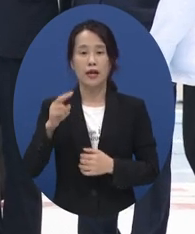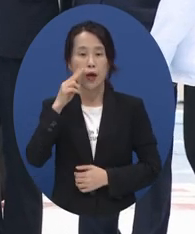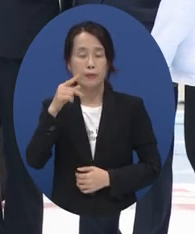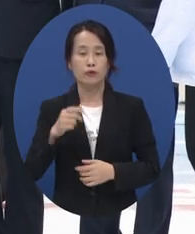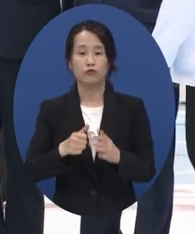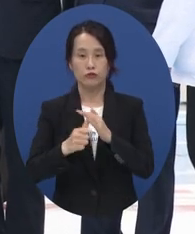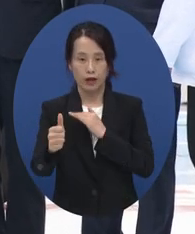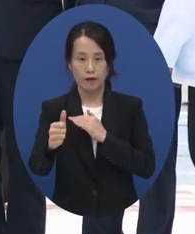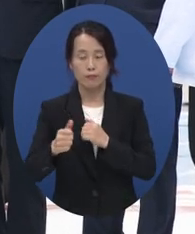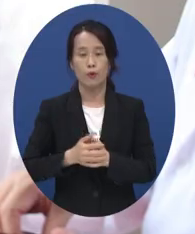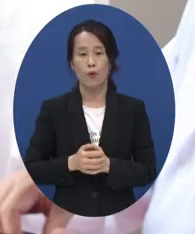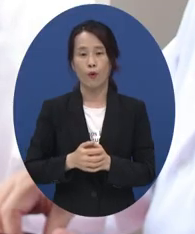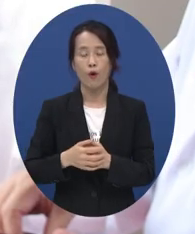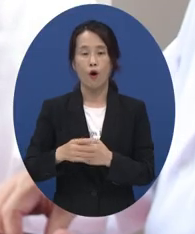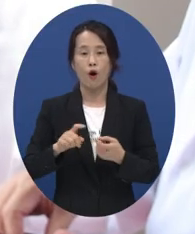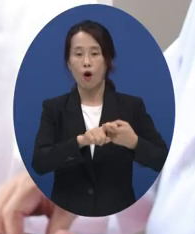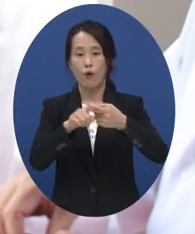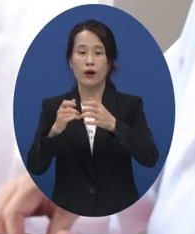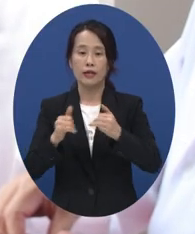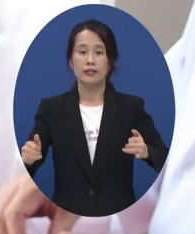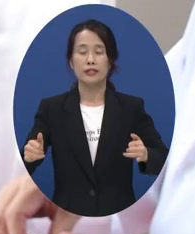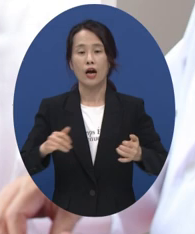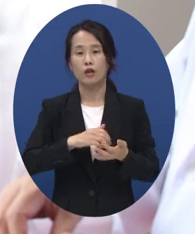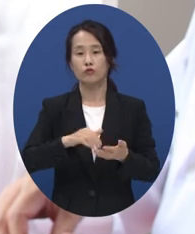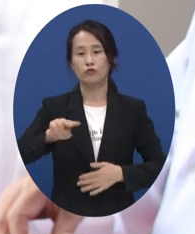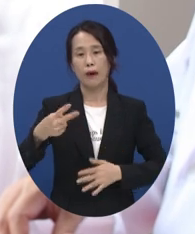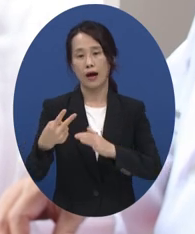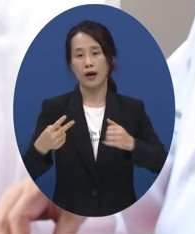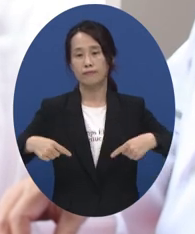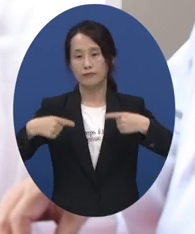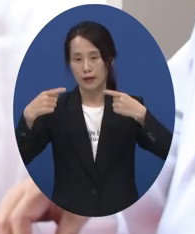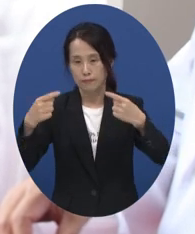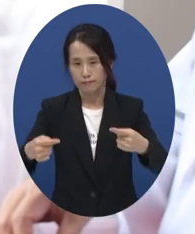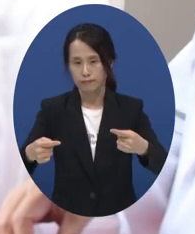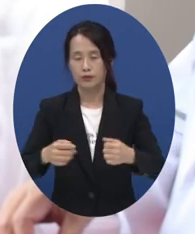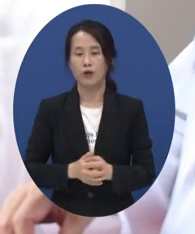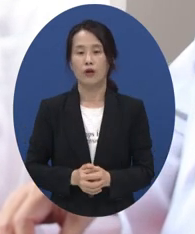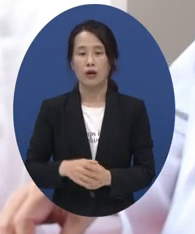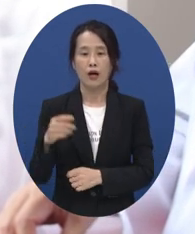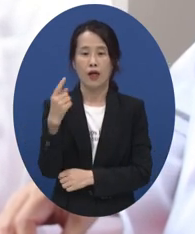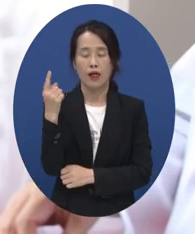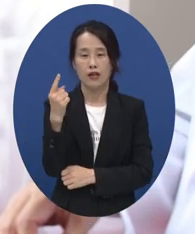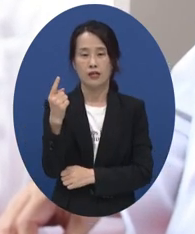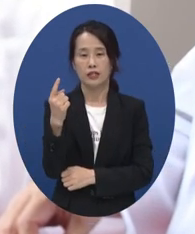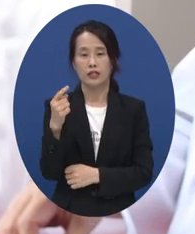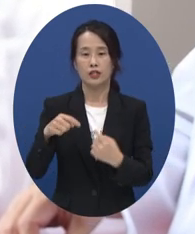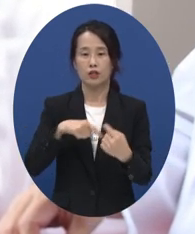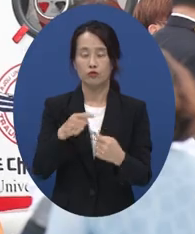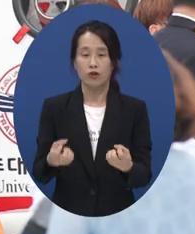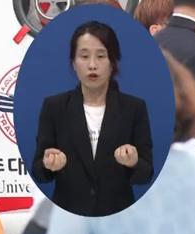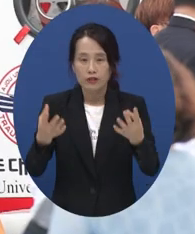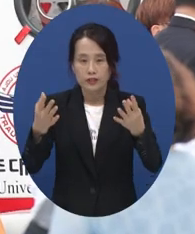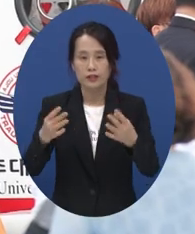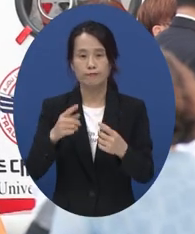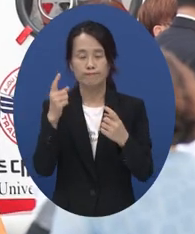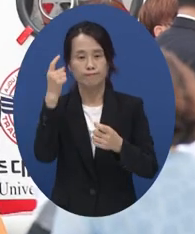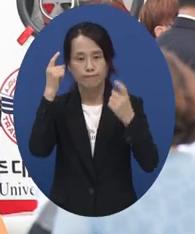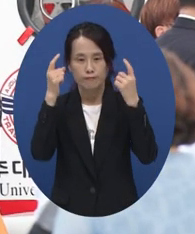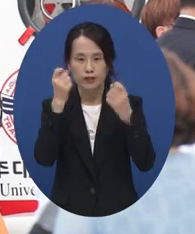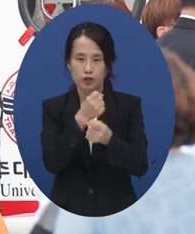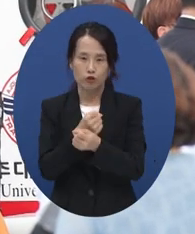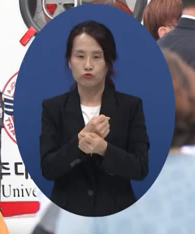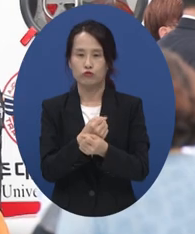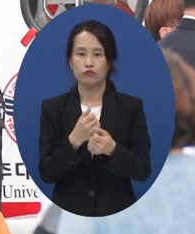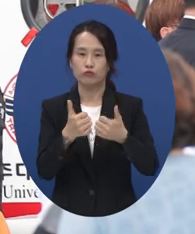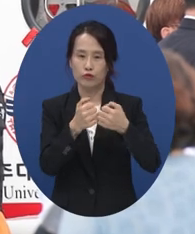미국대사 와 돈에 응급의료센터 관계자 등 200여명이 참석한 가운데 닭털 기운 항시 꽈 학술 콘퍼런스